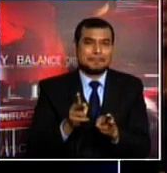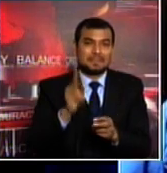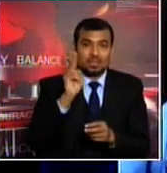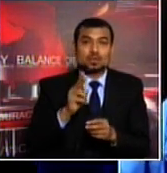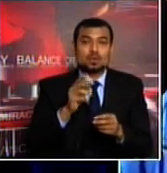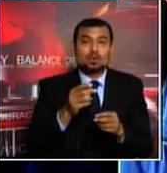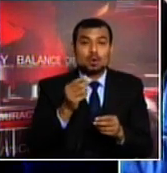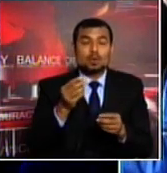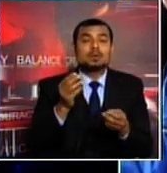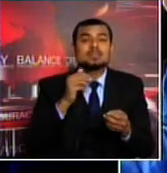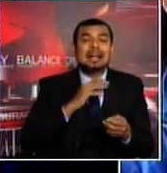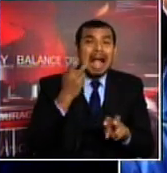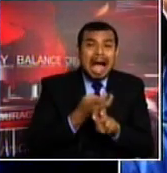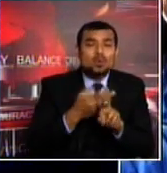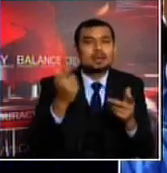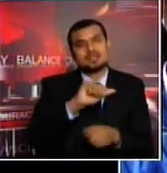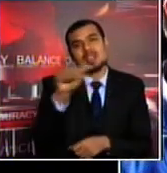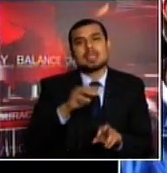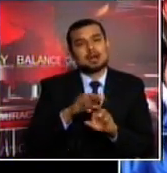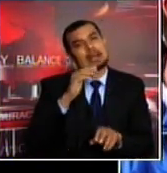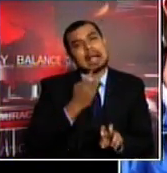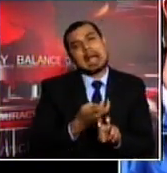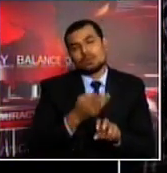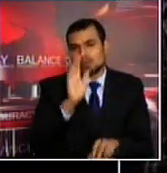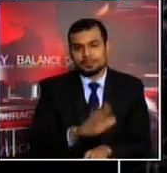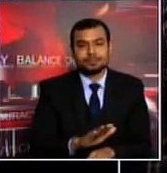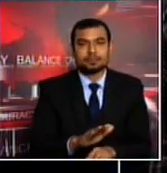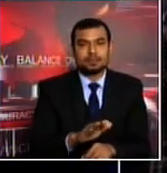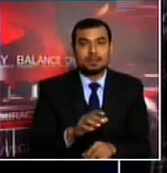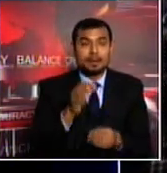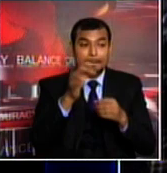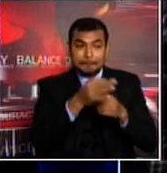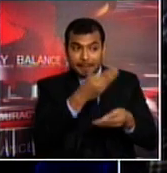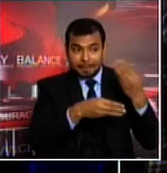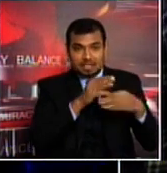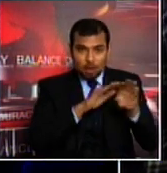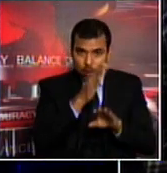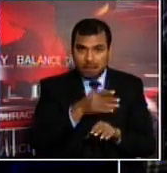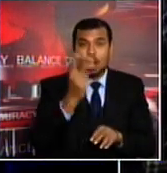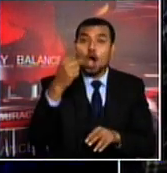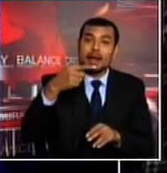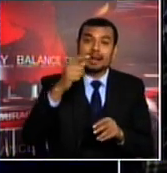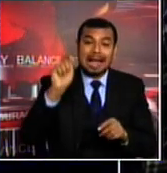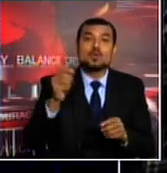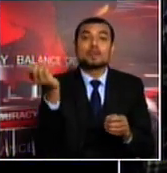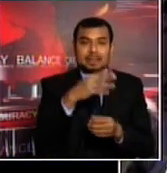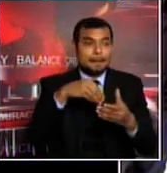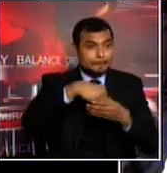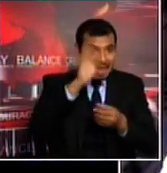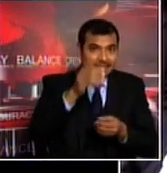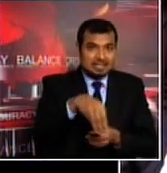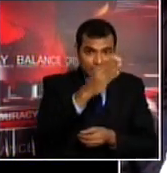त्यसको मार भने आम नागरिकले खेप्नु परिरहेको छ। व्यवसायीहरूले ऐन कानुन भन्दा बाहिर